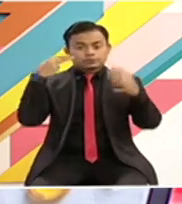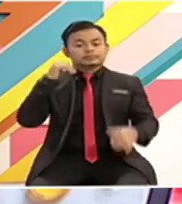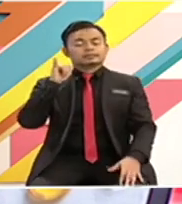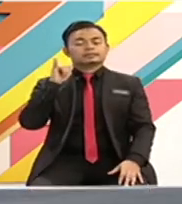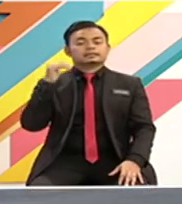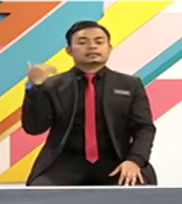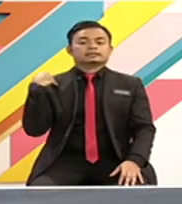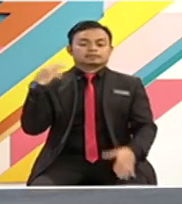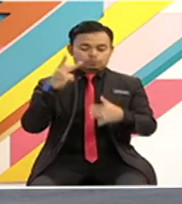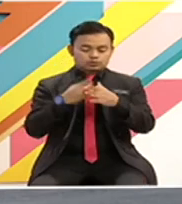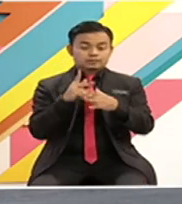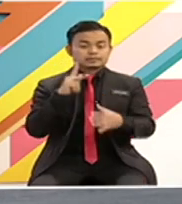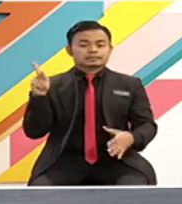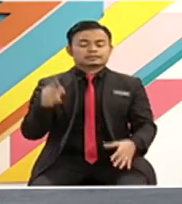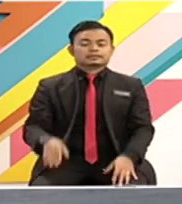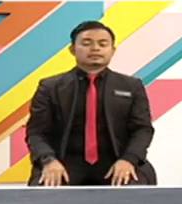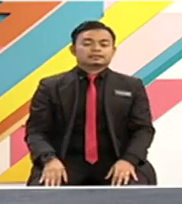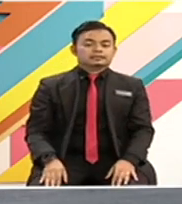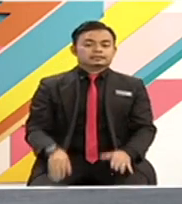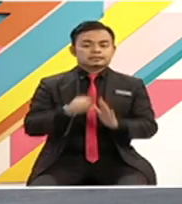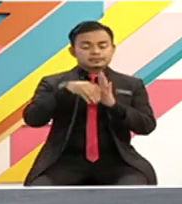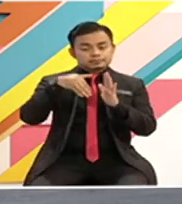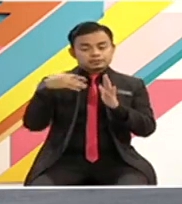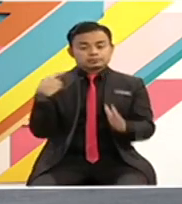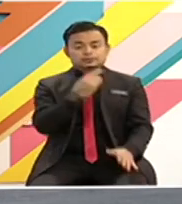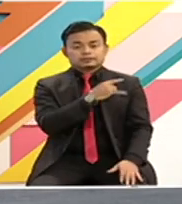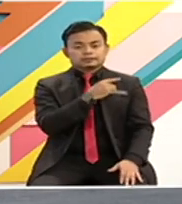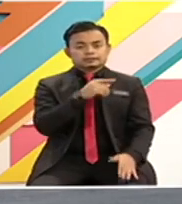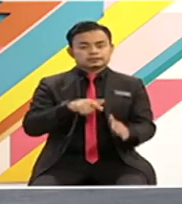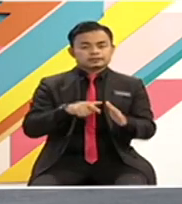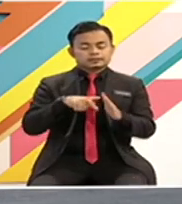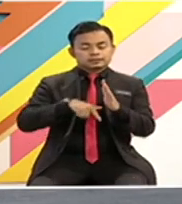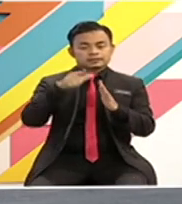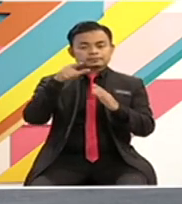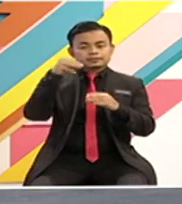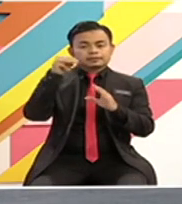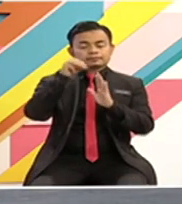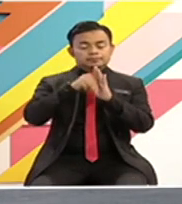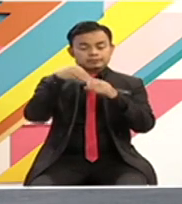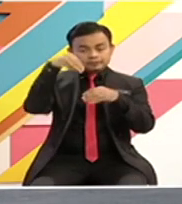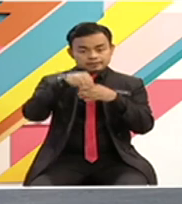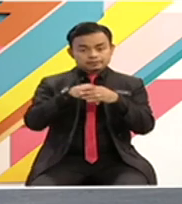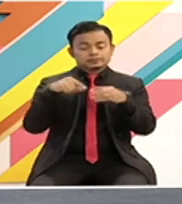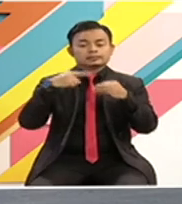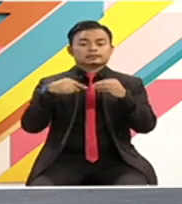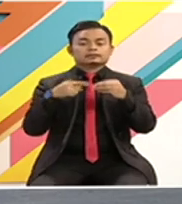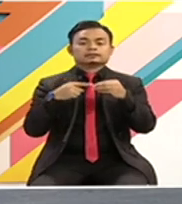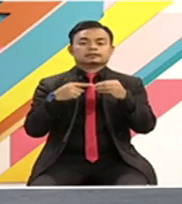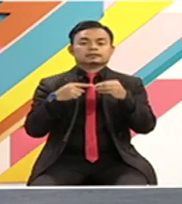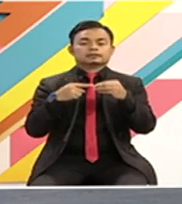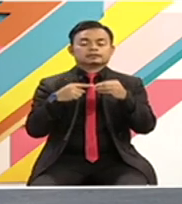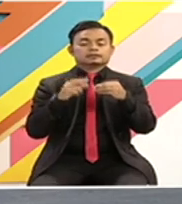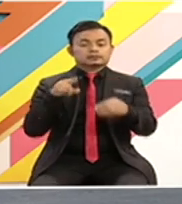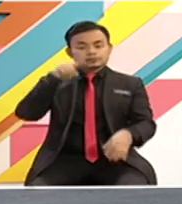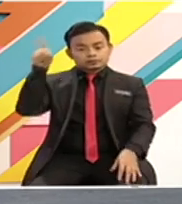gua Abay lah sebelum kita lebih mendalam tentang roda warna dan gitu activities lepas ini Jom kita berhak